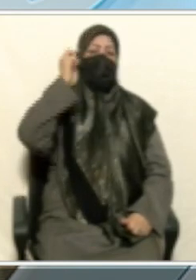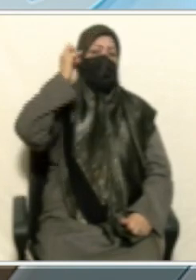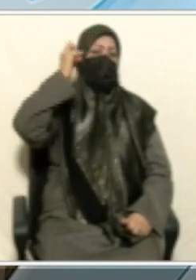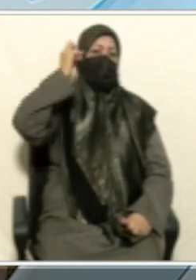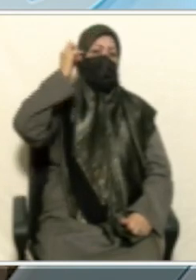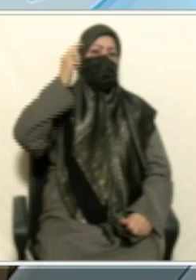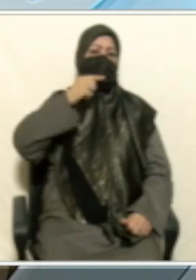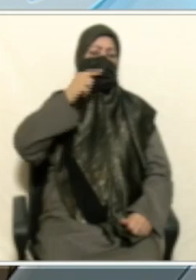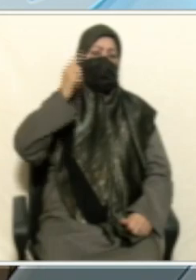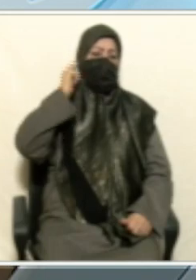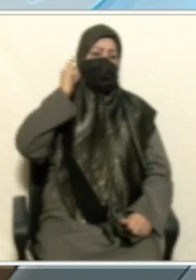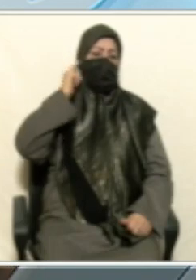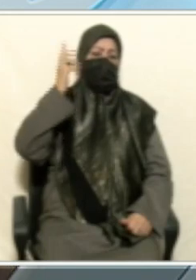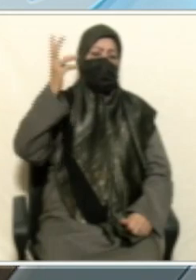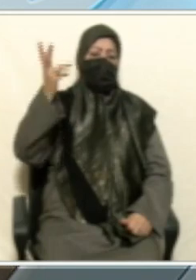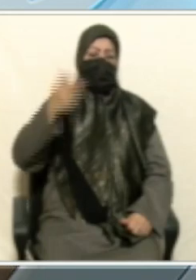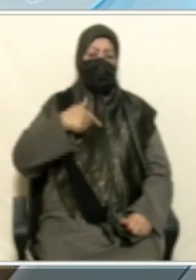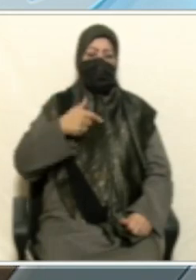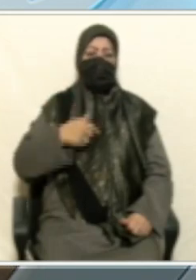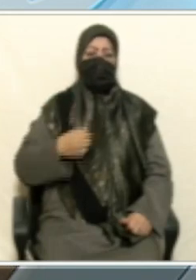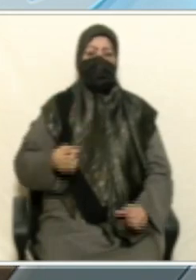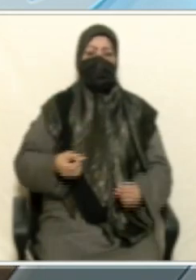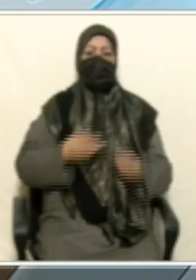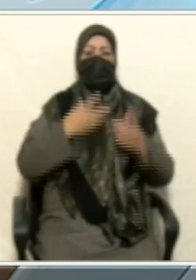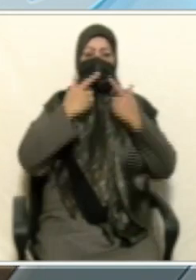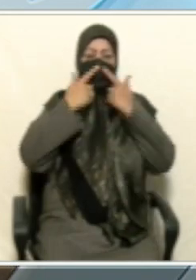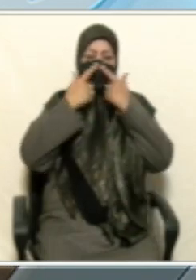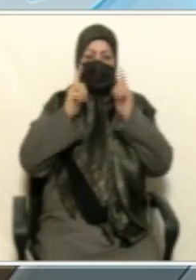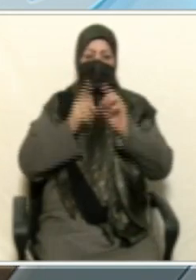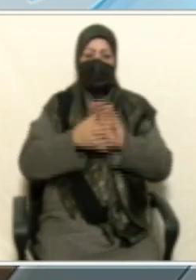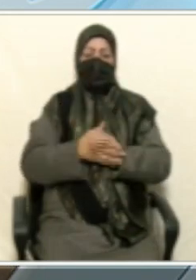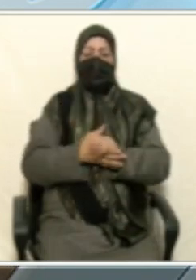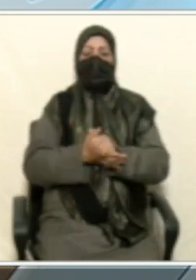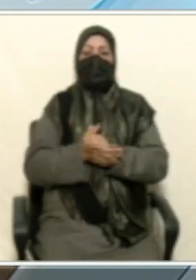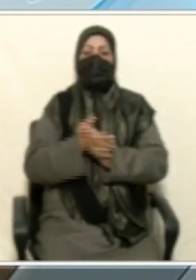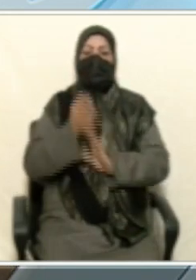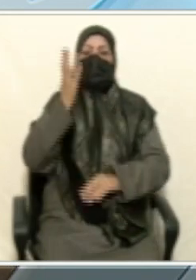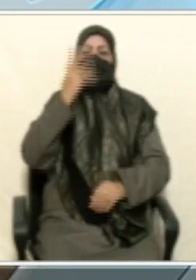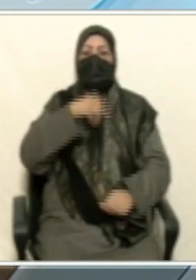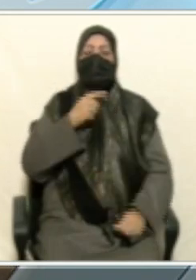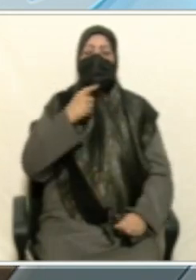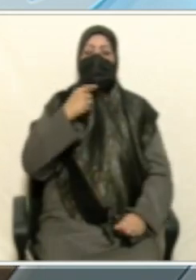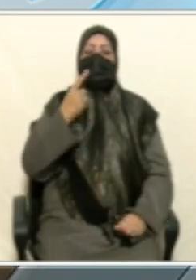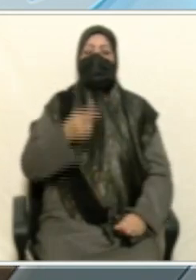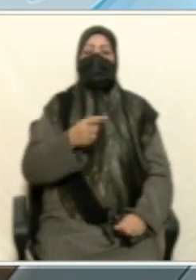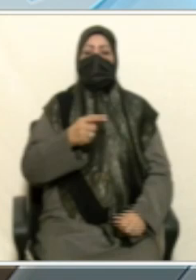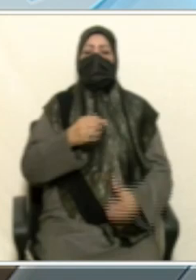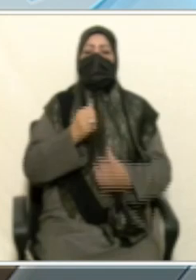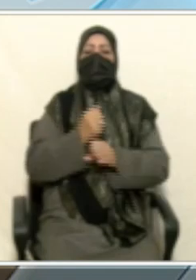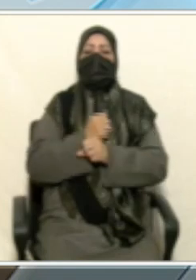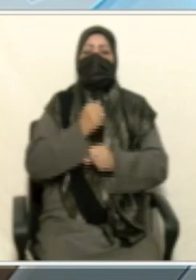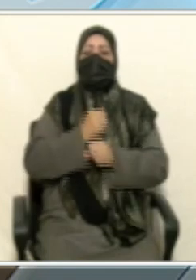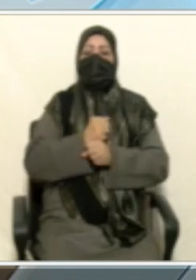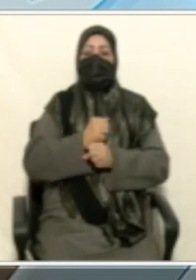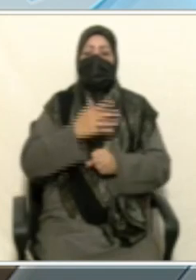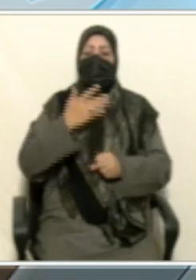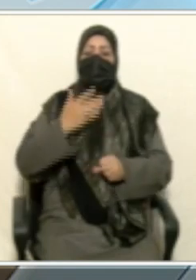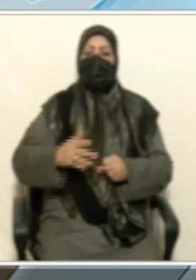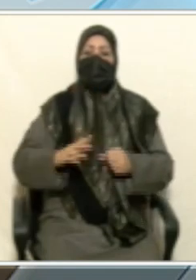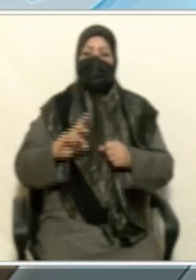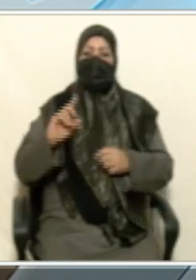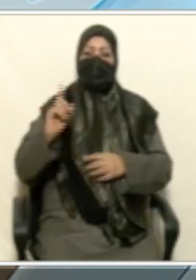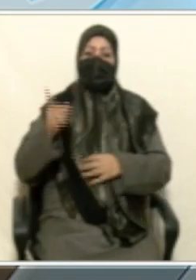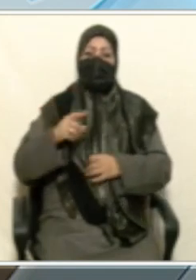فما الذي تفعله يا بلال؟ قال: والله ما أفعل شيئا، لا أذكر أني قد فعلت شيئا، أو كما قال يعني، غير أني إذا